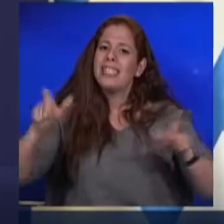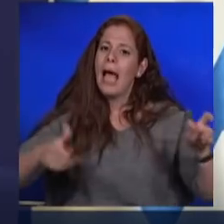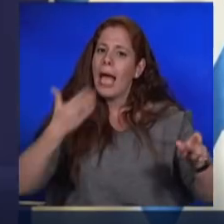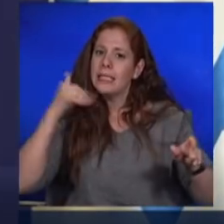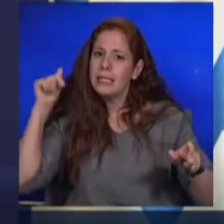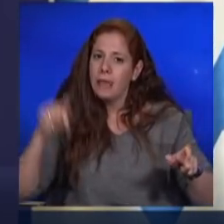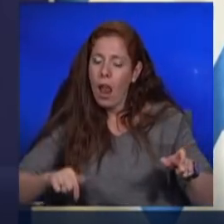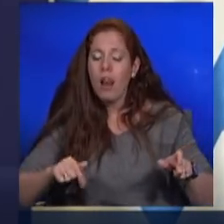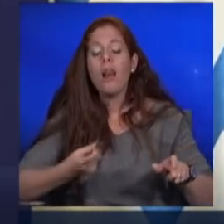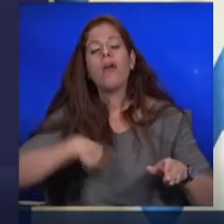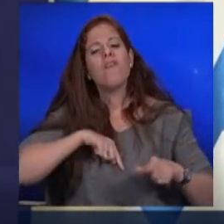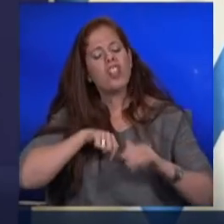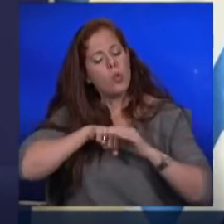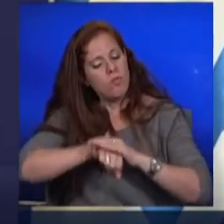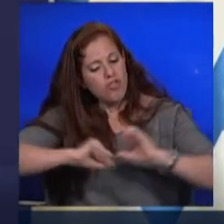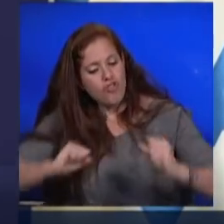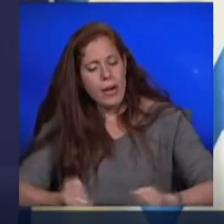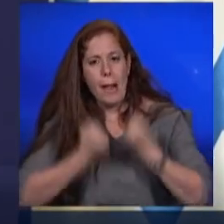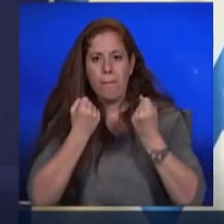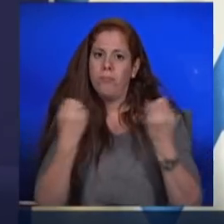ואנחנו משקיעים בזה משאבים רבים.